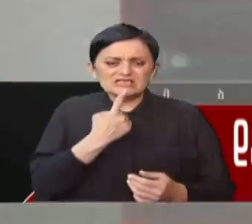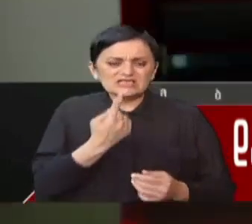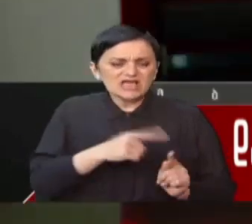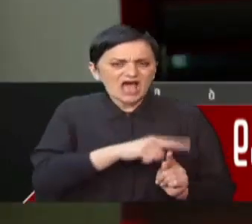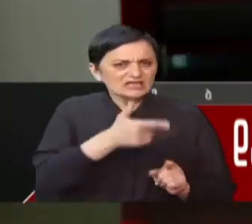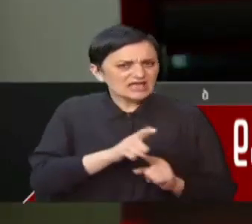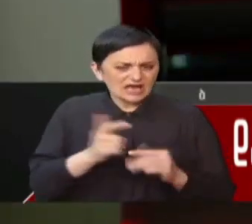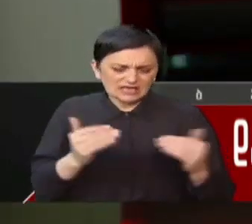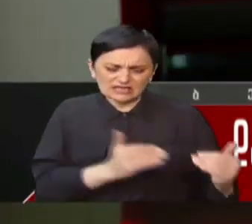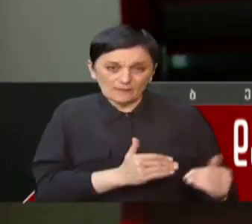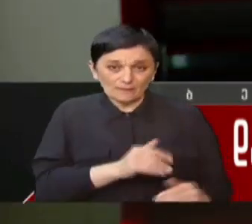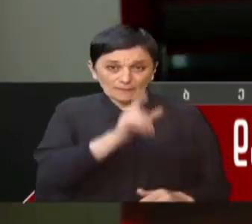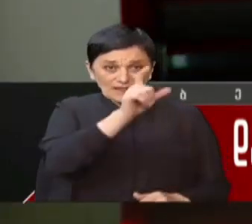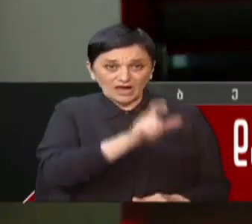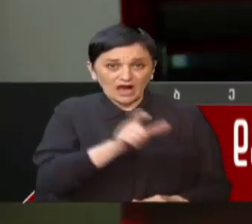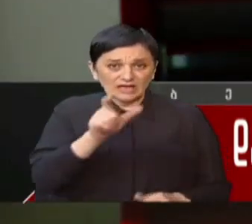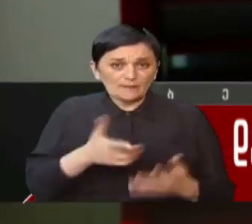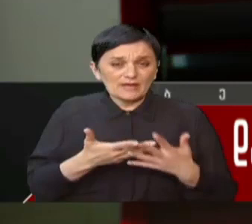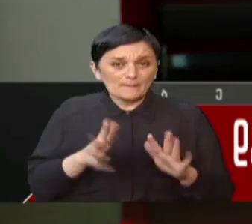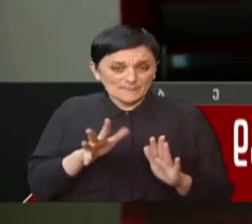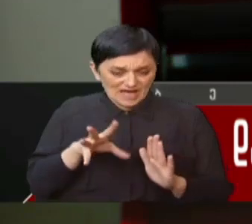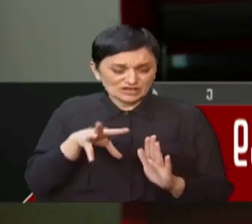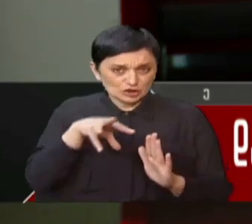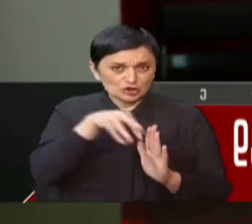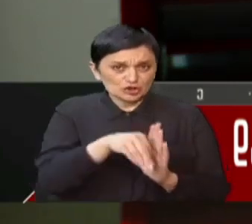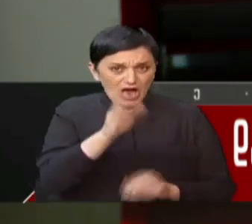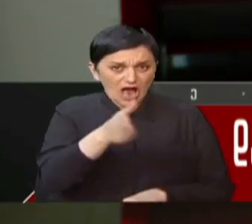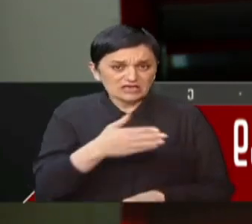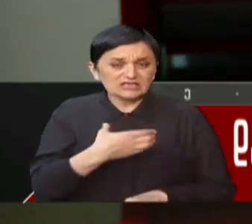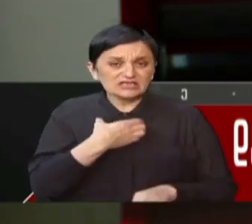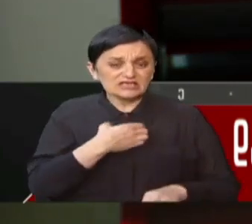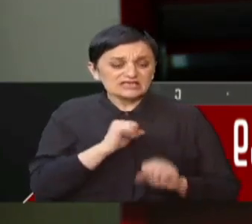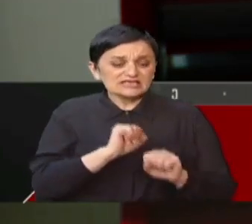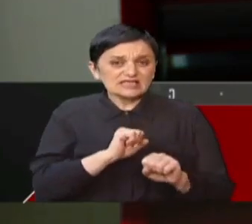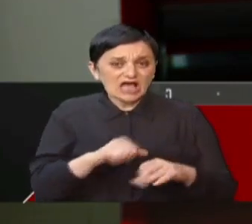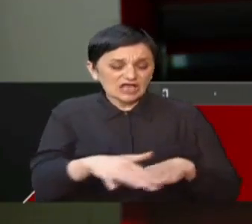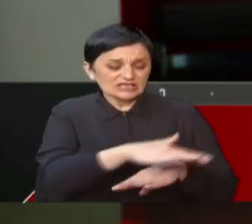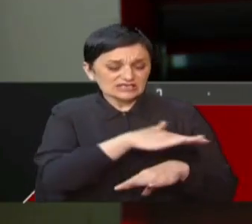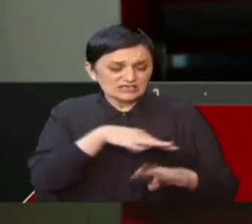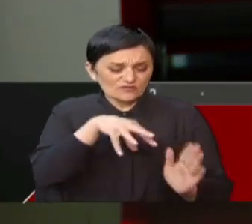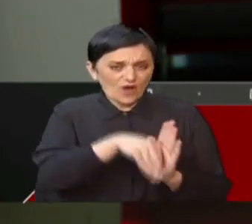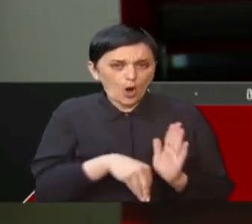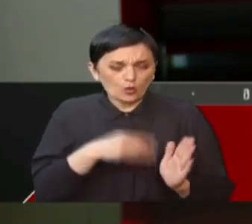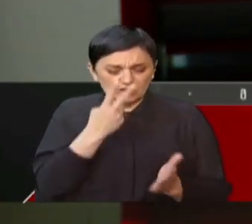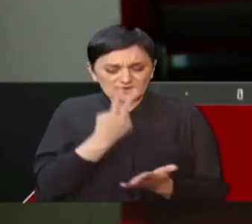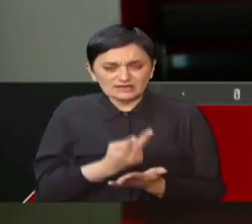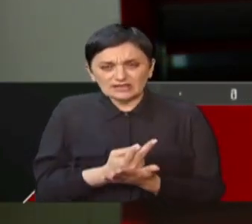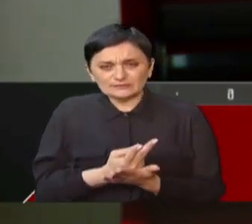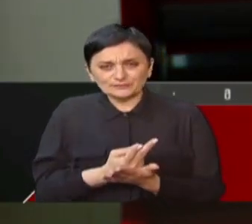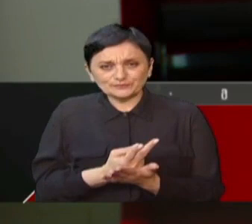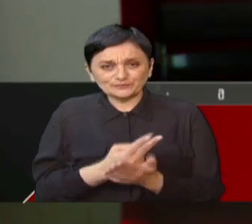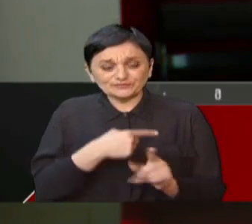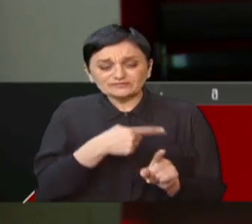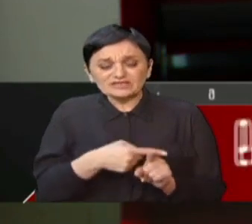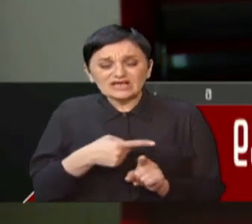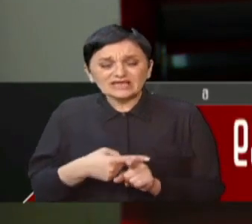ძალიან დაბალი. ადამიანები უფრო მეტად ჩაერთვებოდნენ სადაზღვევო სექტორში, ნახავდნენ მის ასე ვთქვათ